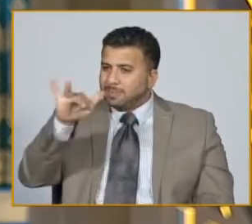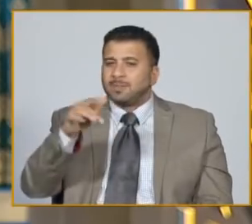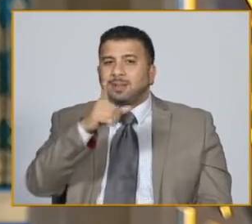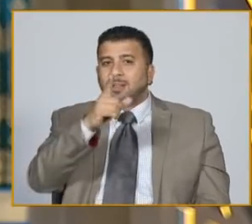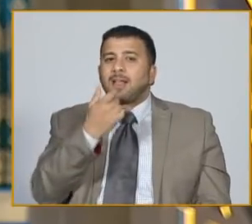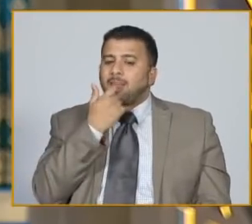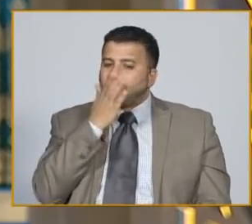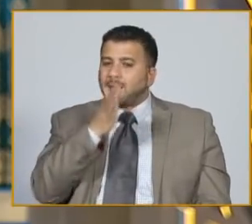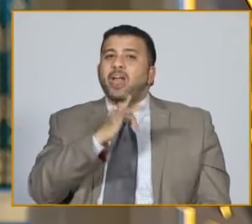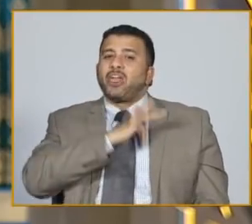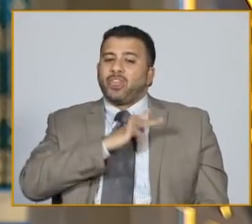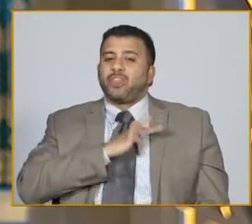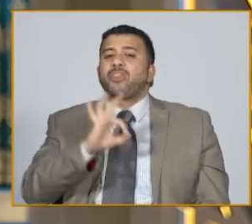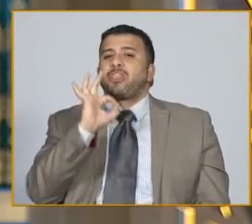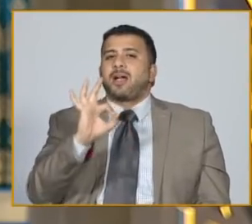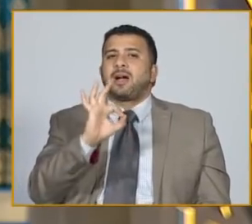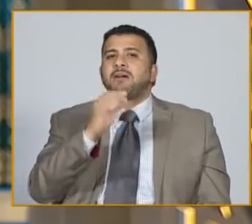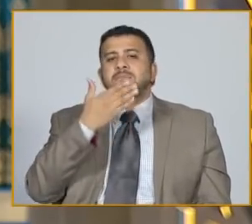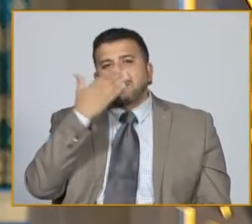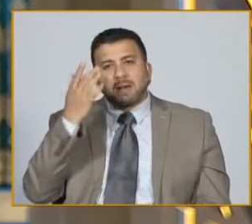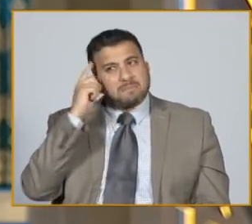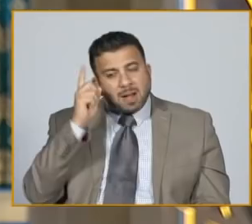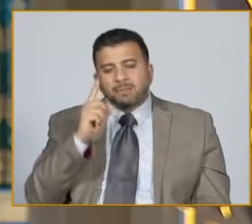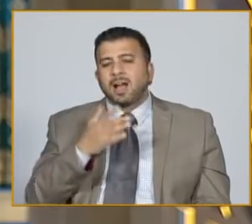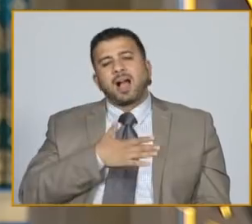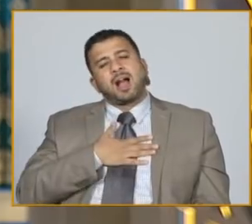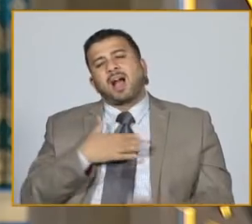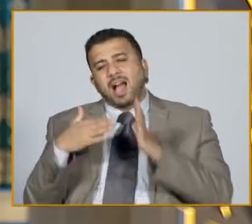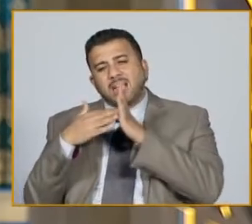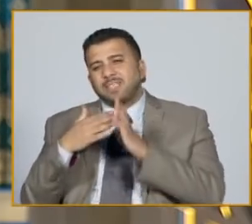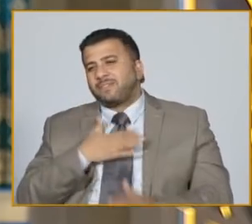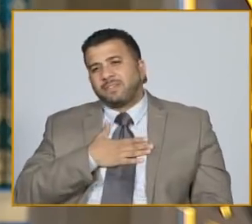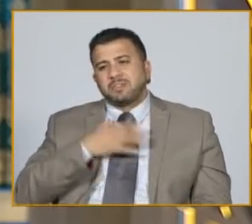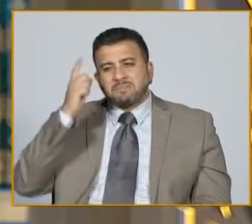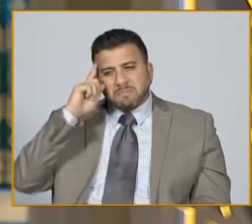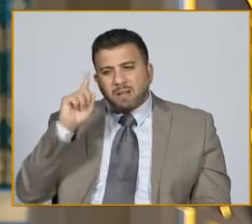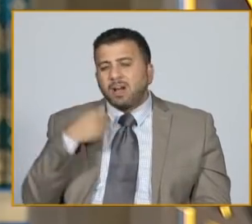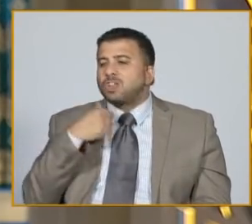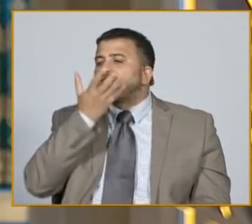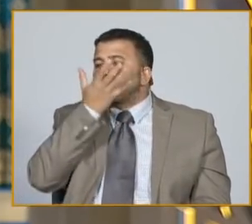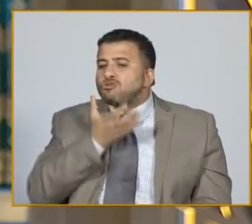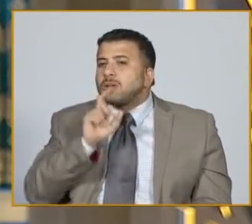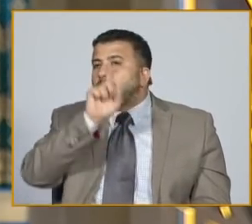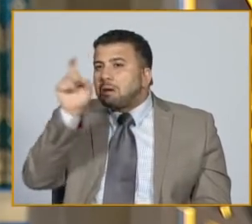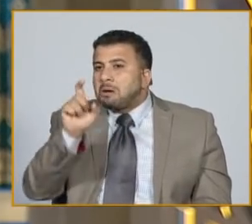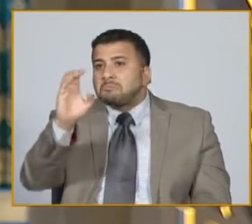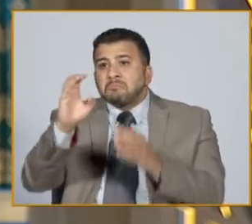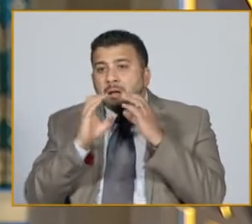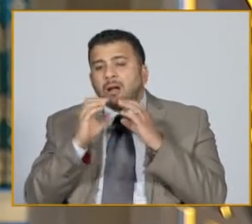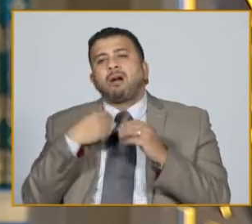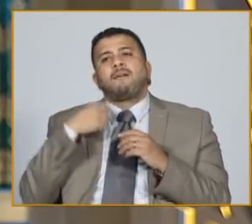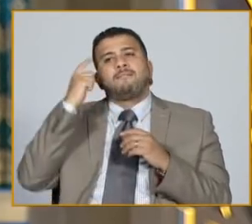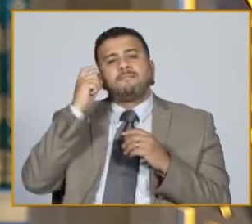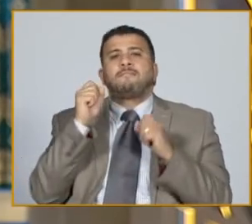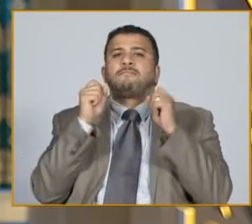وعلى ثقة الإنسان، أنه عنده ثقة. قولي أسفين إحنا والله راجعنا وسألنا المشايخ، يعني المسألة فيها خلاف. إذا كانوا يتبنون